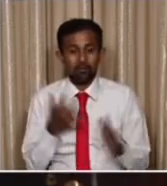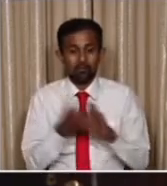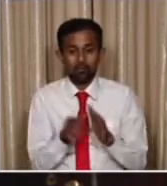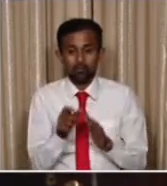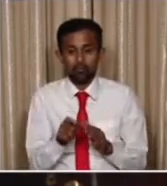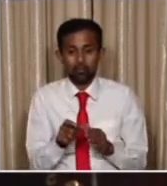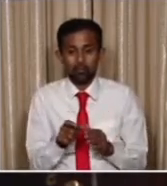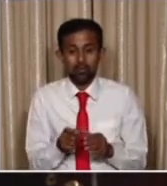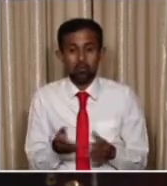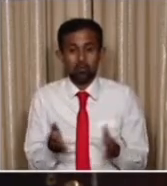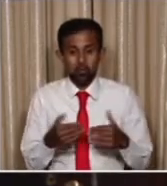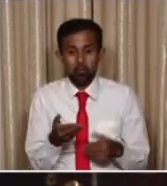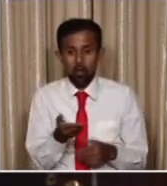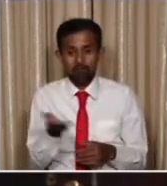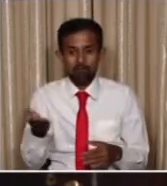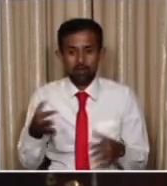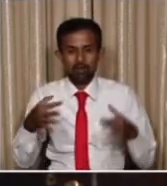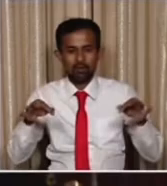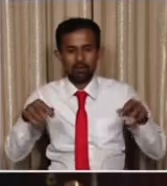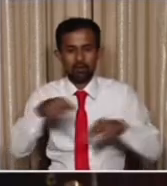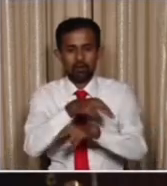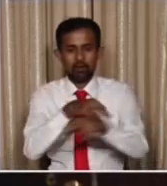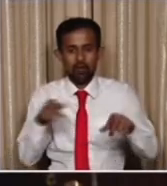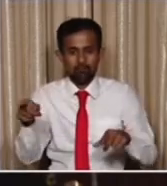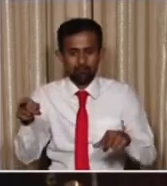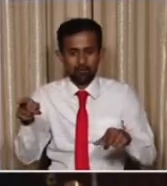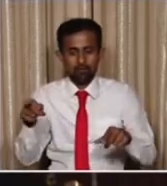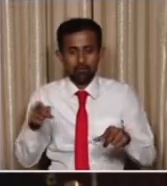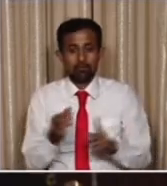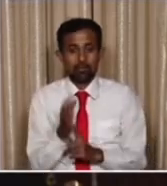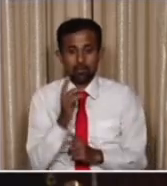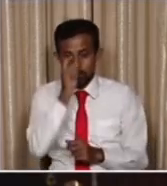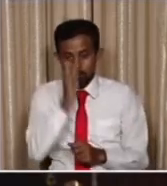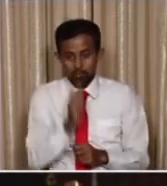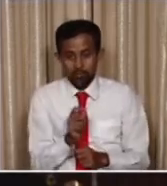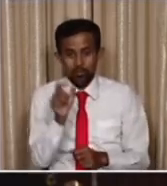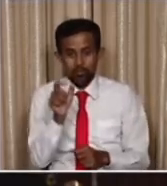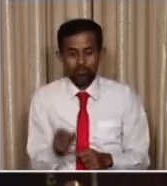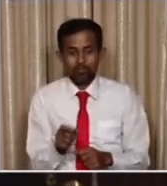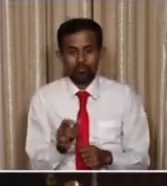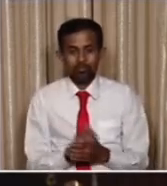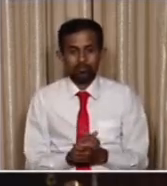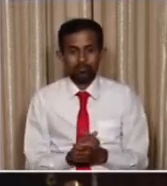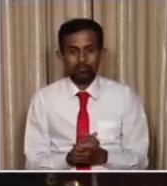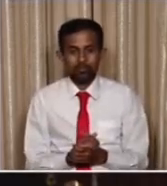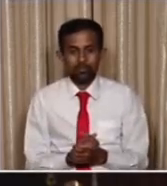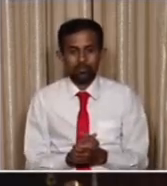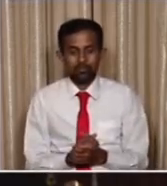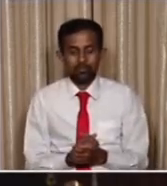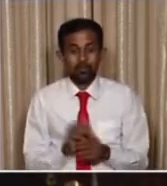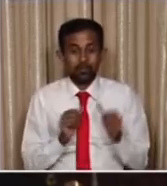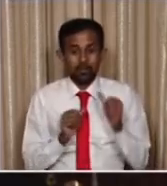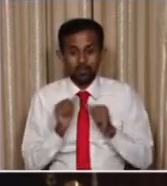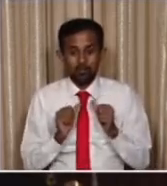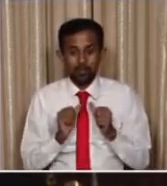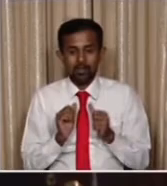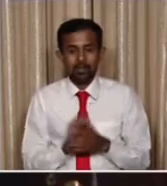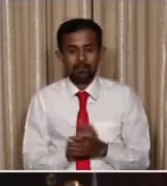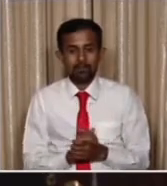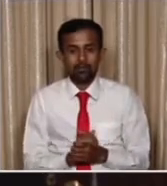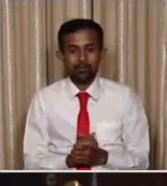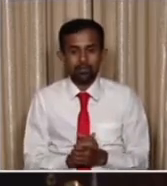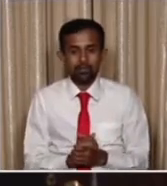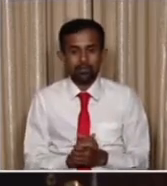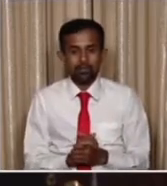අසලම තවදුරටත් ඉන්නවා නිදැල්ලේ. ඒ වගේම ගරු සභාපතිතුමනි ඔබතුමා දන්නවා දැන් මේ ඖෂධය ඉන්දියාවෙන් ගෙනාවේ